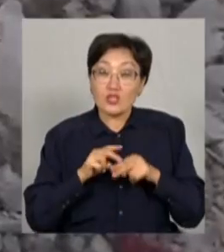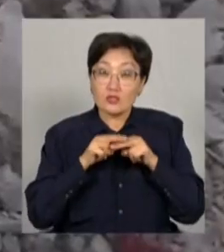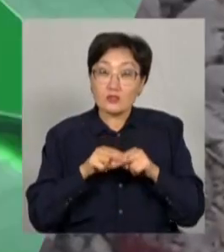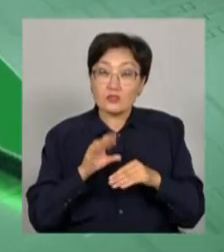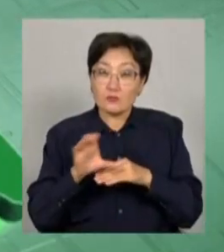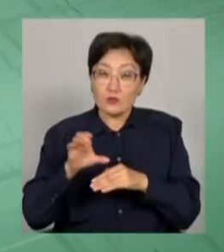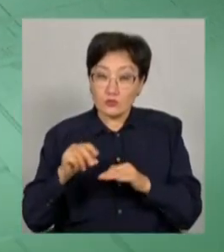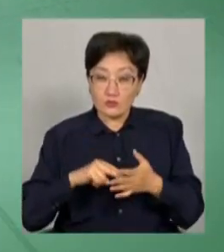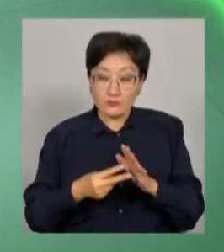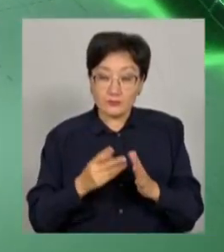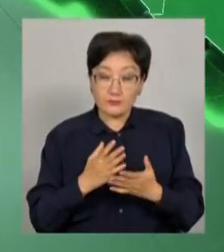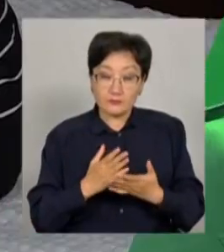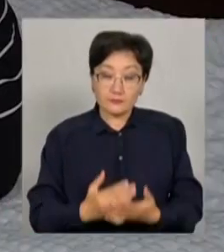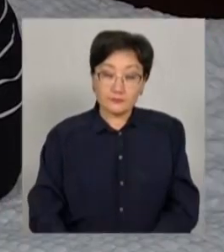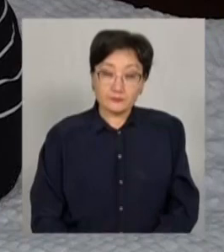жібермек.